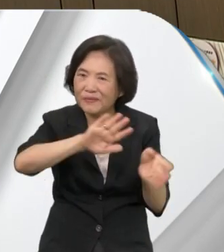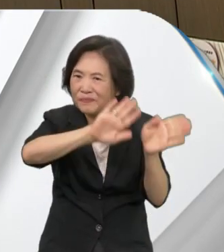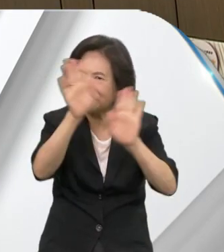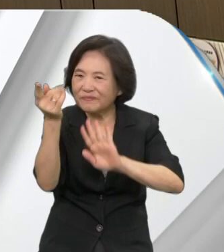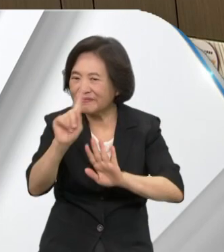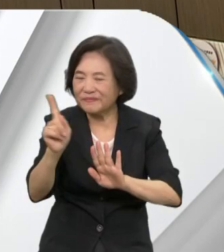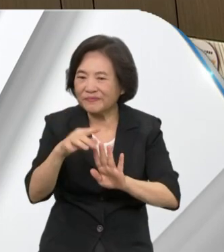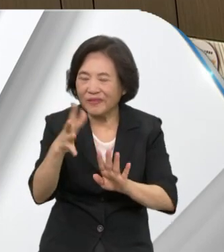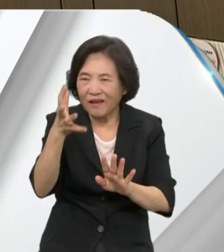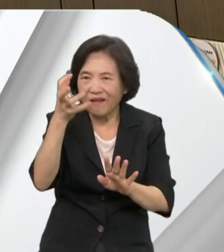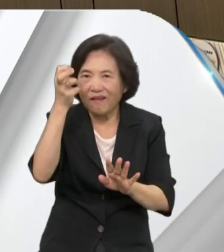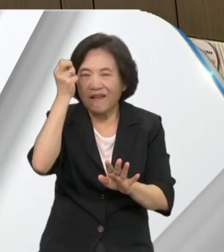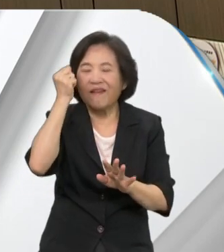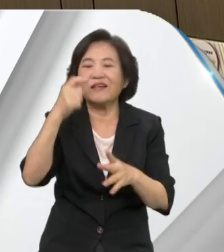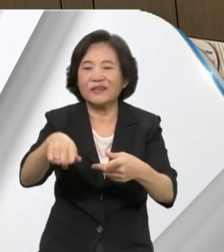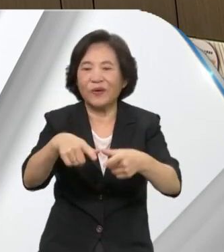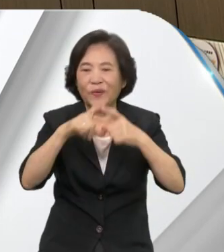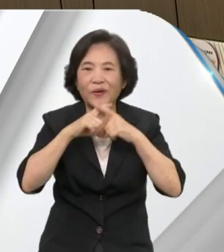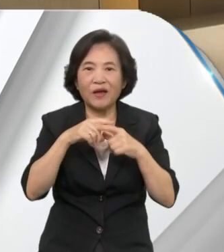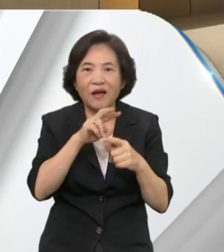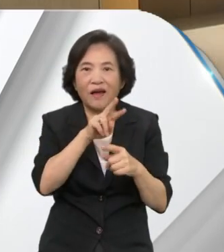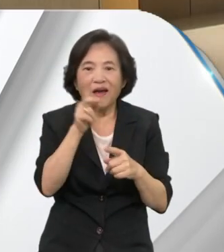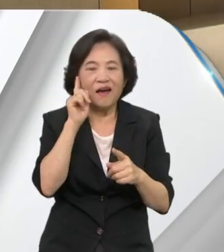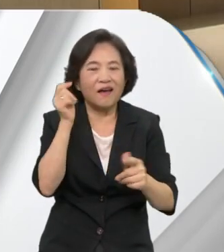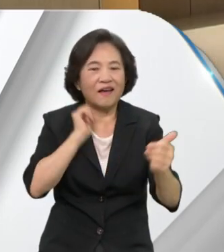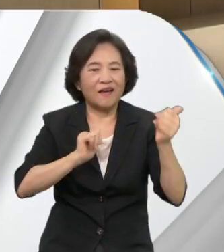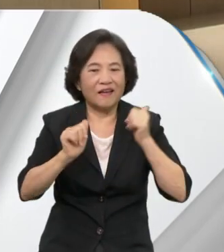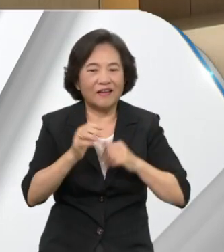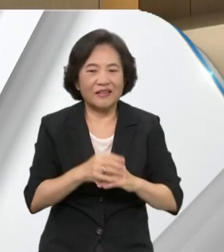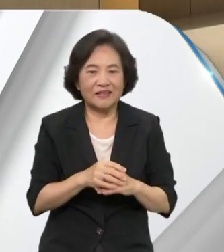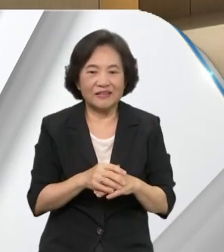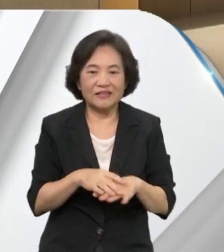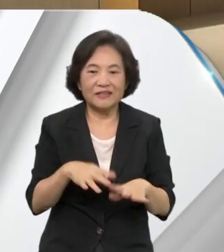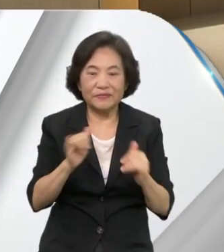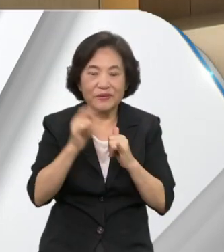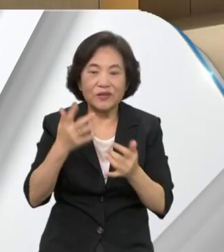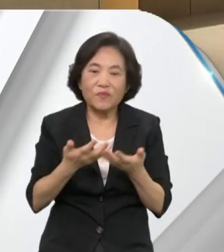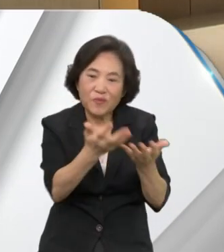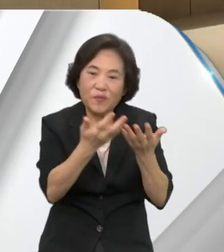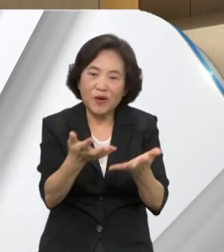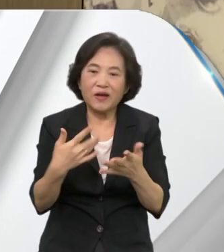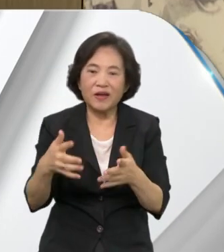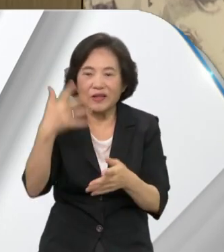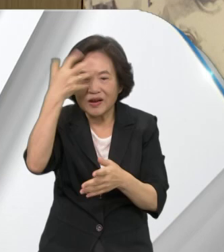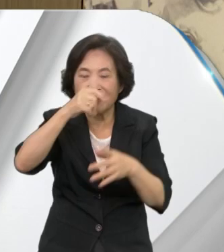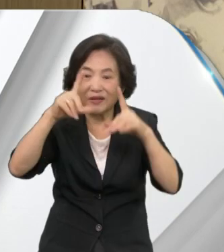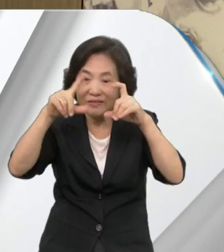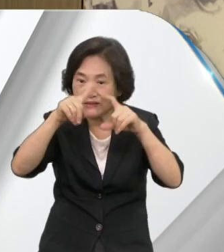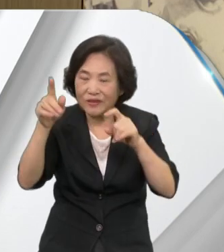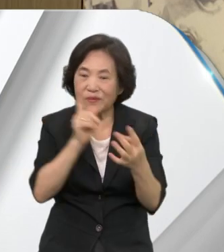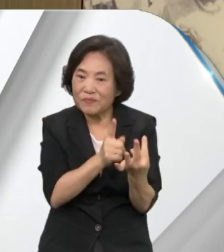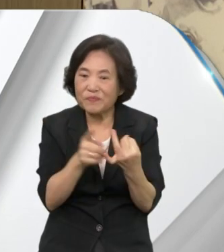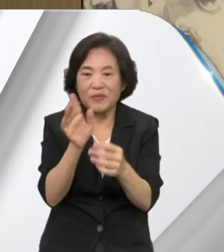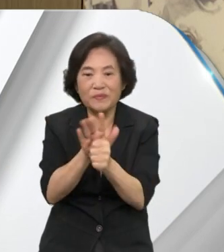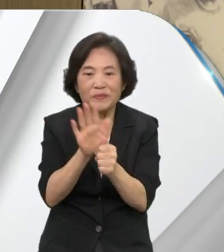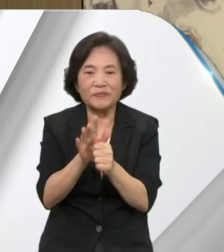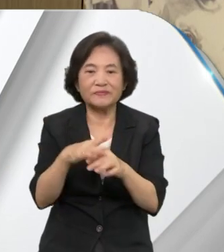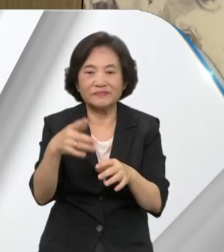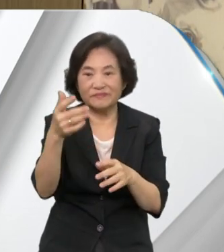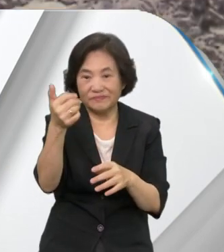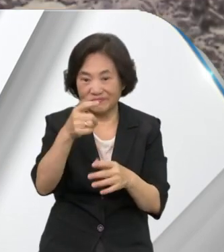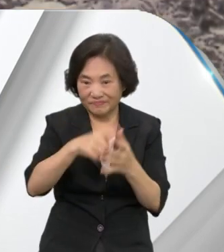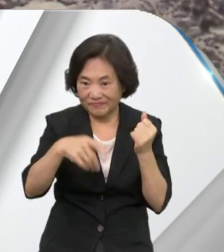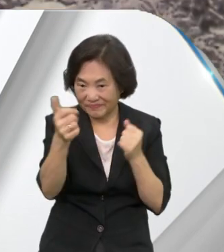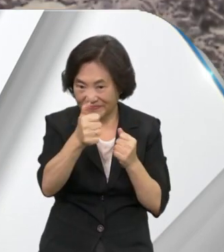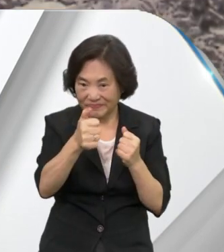历史的记忆啊，再回顾。 透过民间的提供同地方老乡讲的天书，唔是从民国